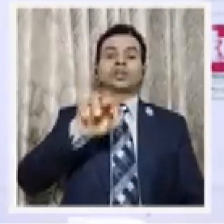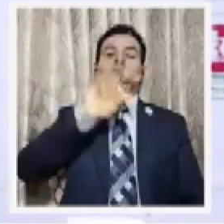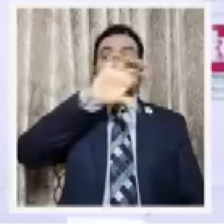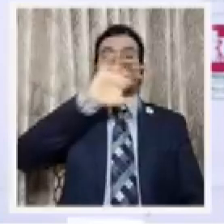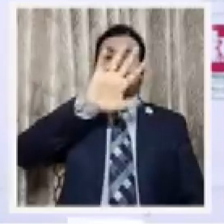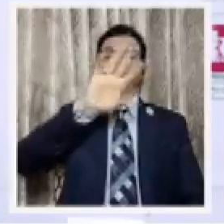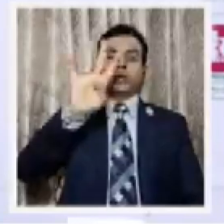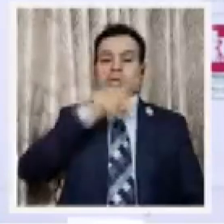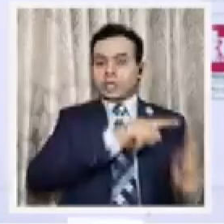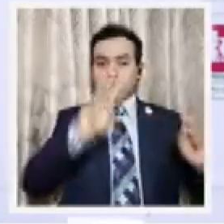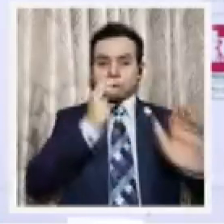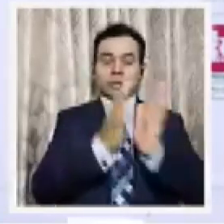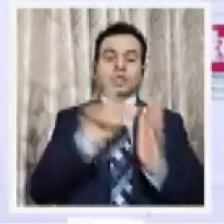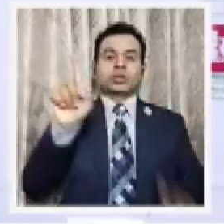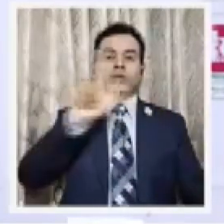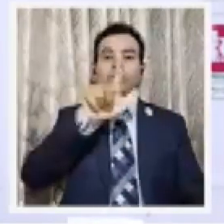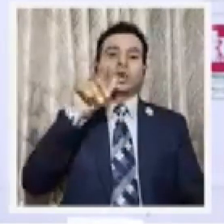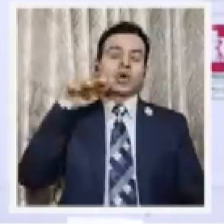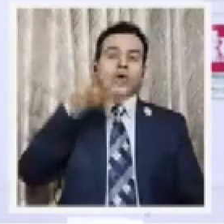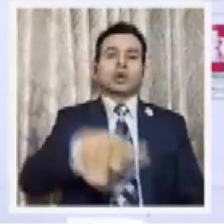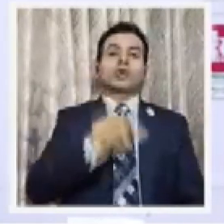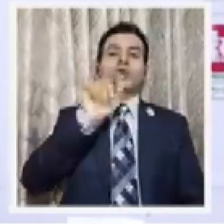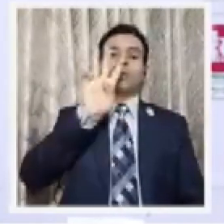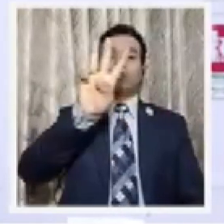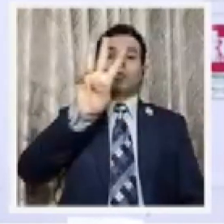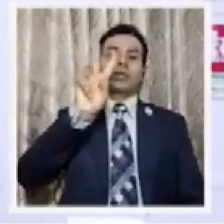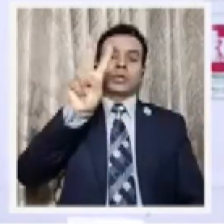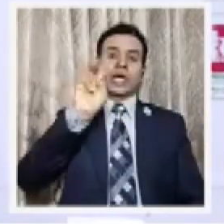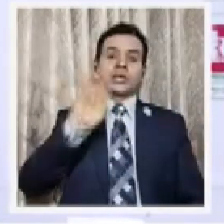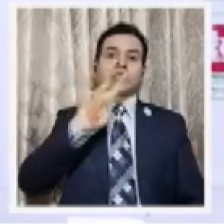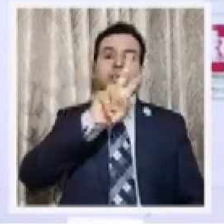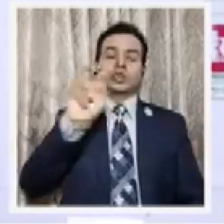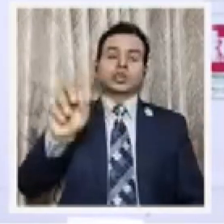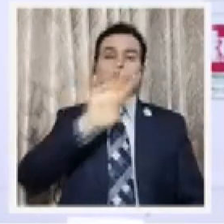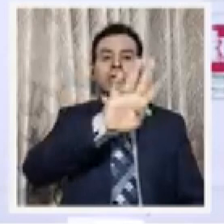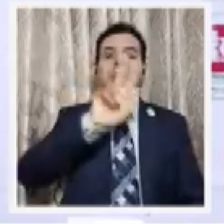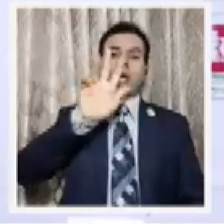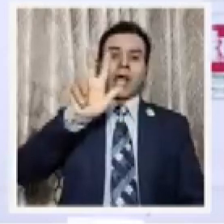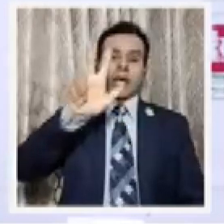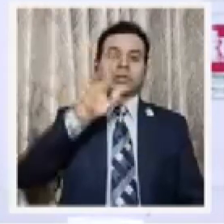দক্ষিণ পূর্ব এশিয়া 24 ঘন্টা শনাক্ত 53,254 জন এবং এ পর্যন্ত শনাক্ত